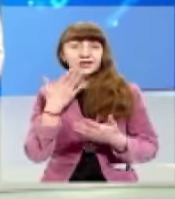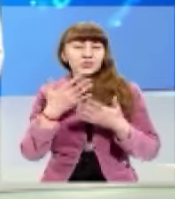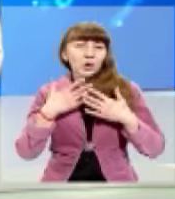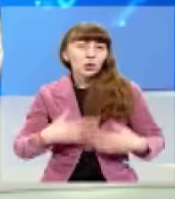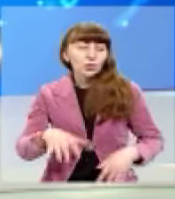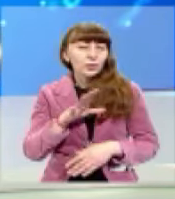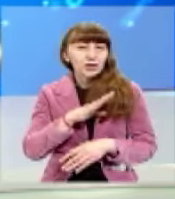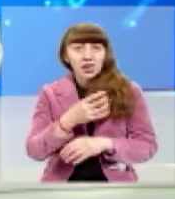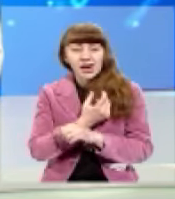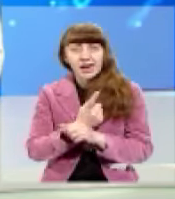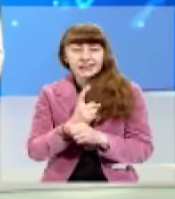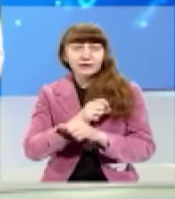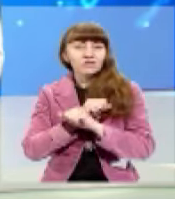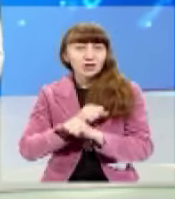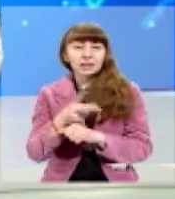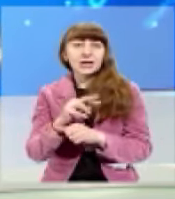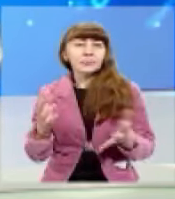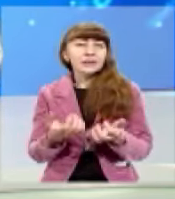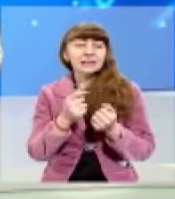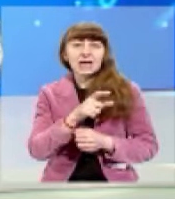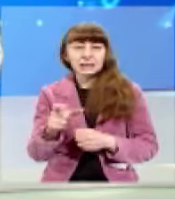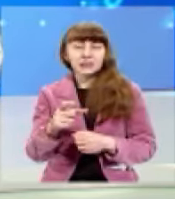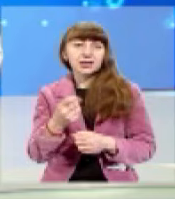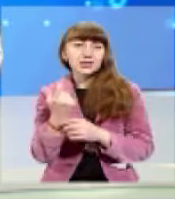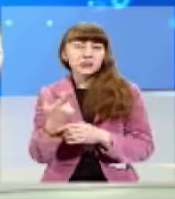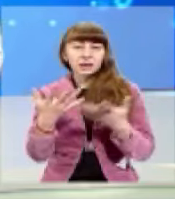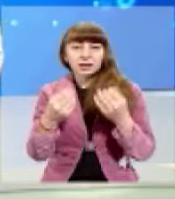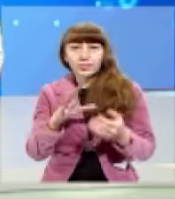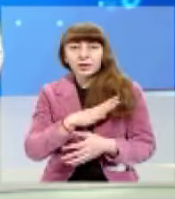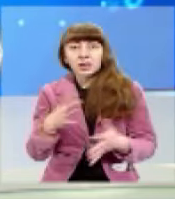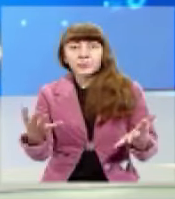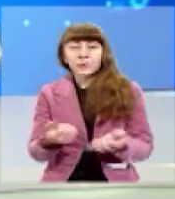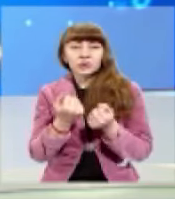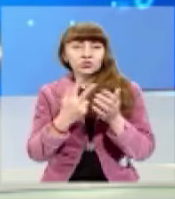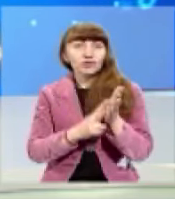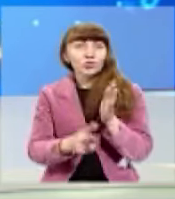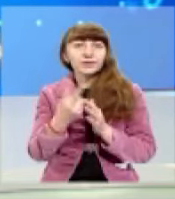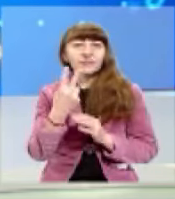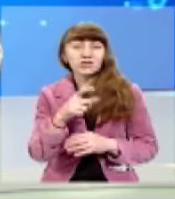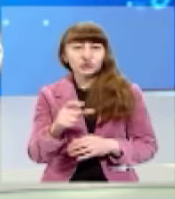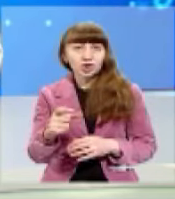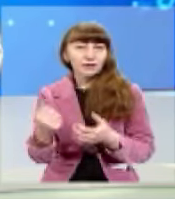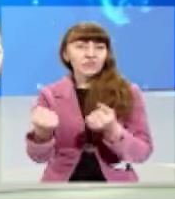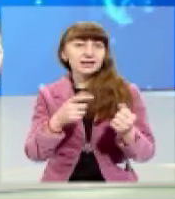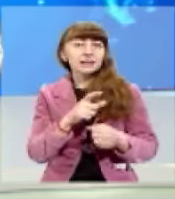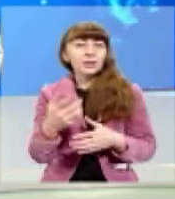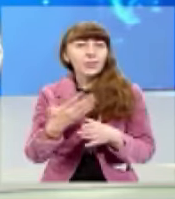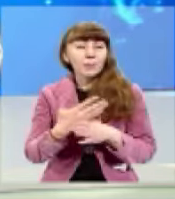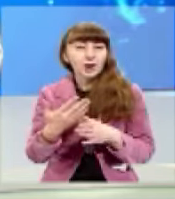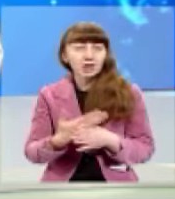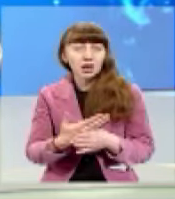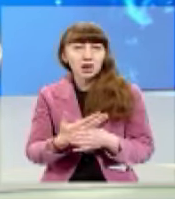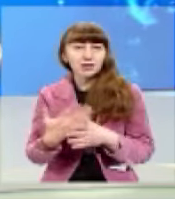Неспокойными выдались эти выходные для спасателей региона. За несколько дней было эвакуировано 82 человека. Водителям помогали выбраться